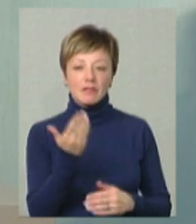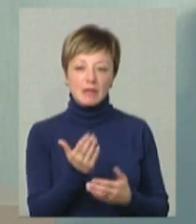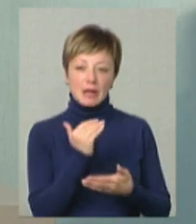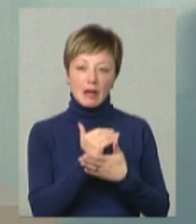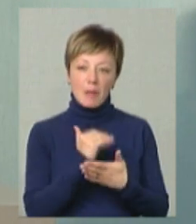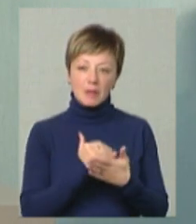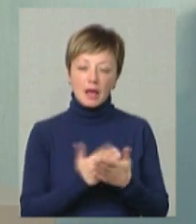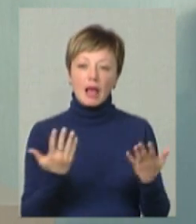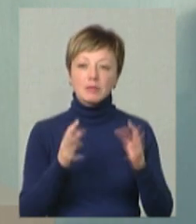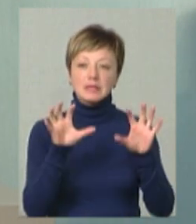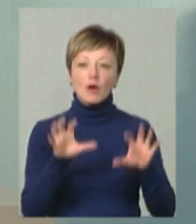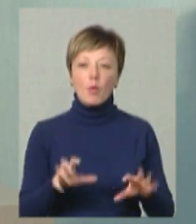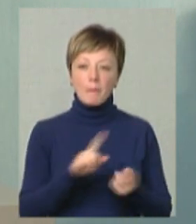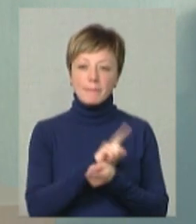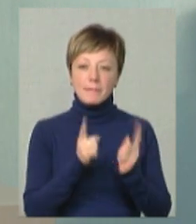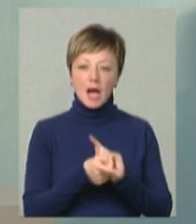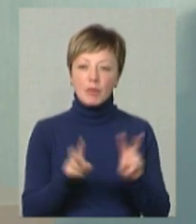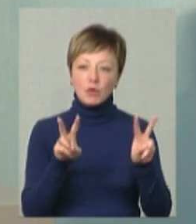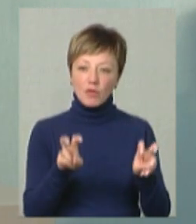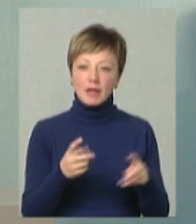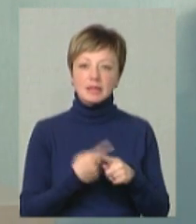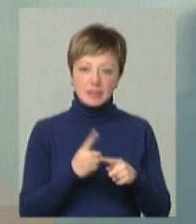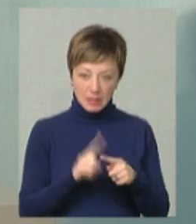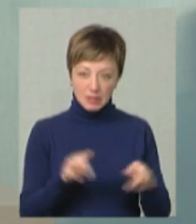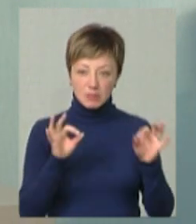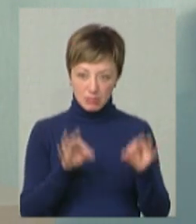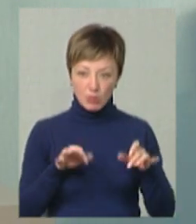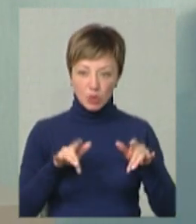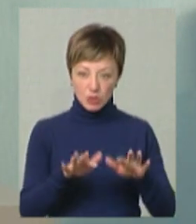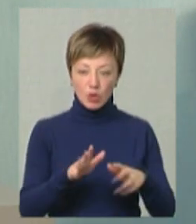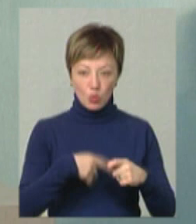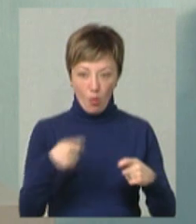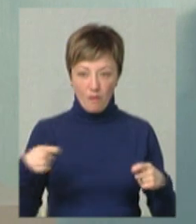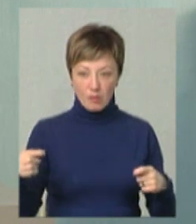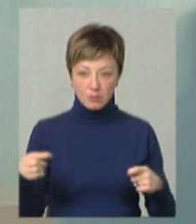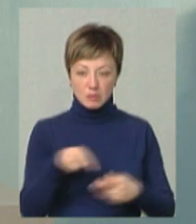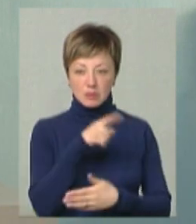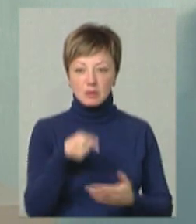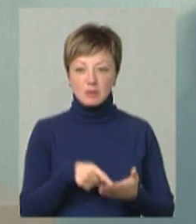Чим регламентується, якими законами це перейменування, наскільки це процес довгий?